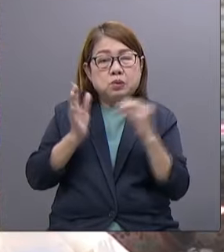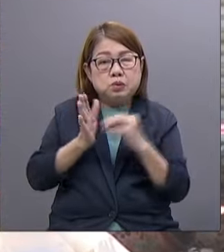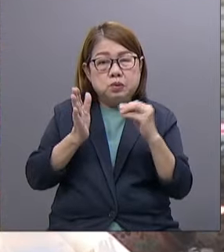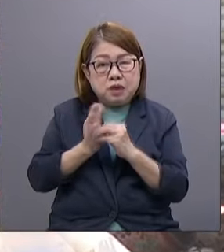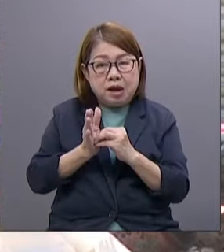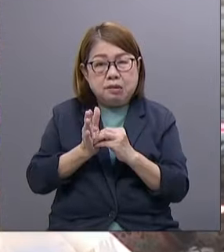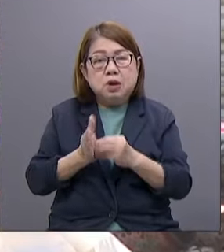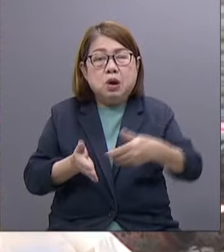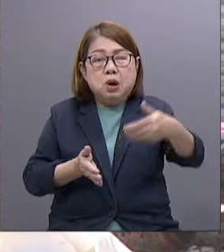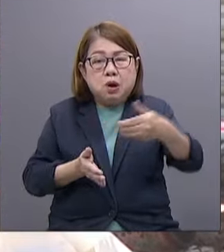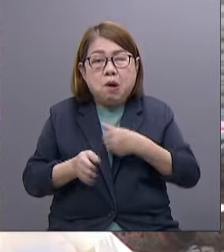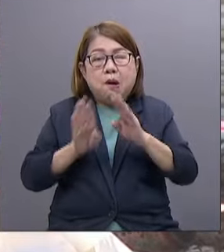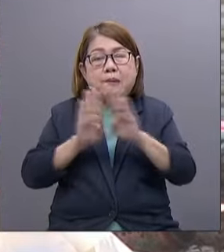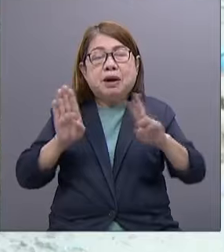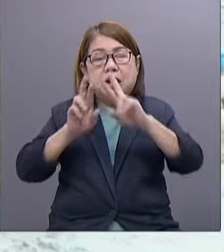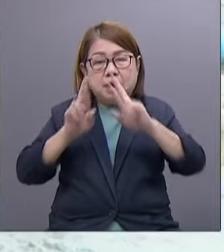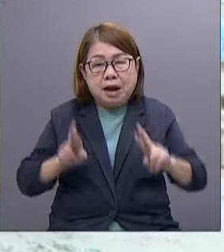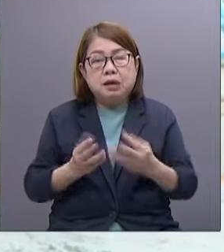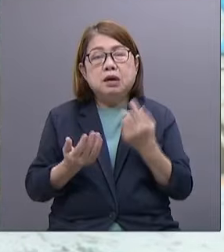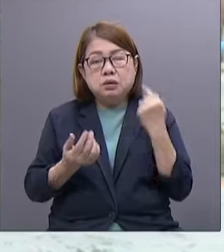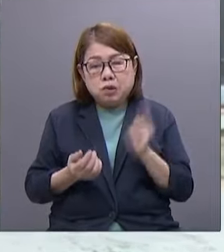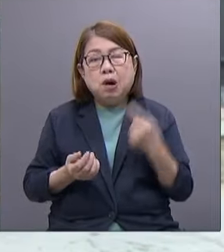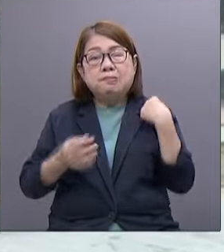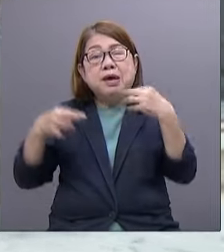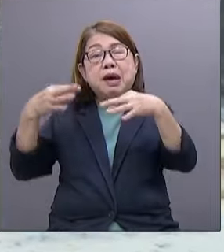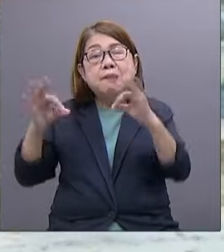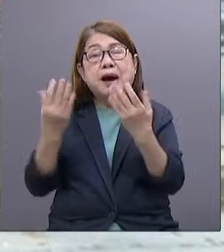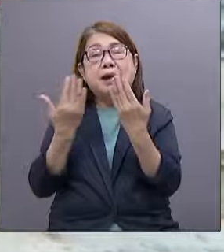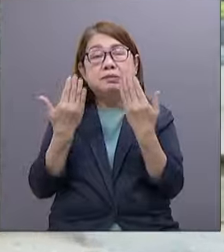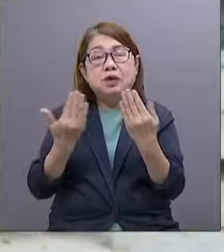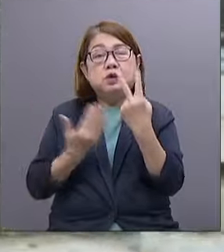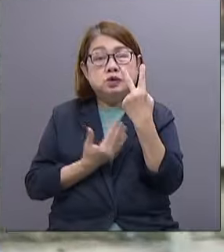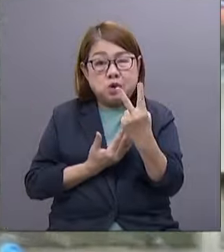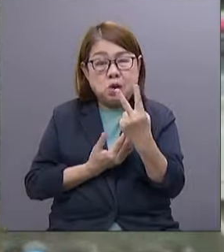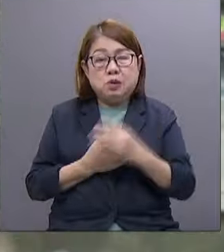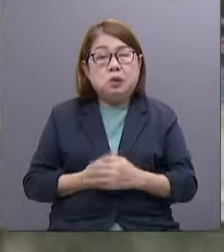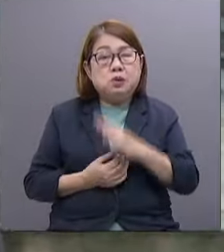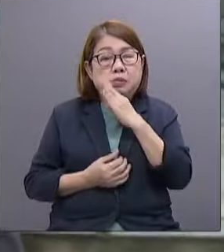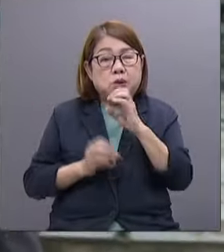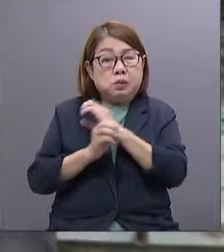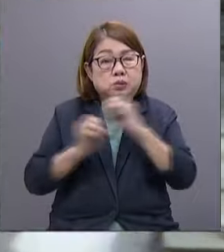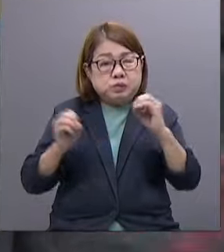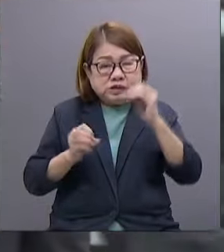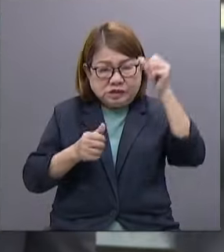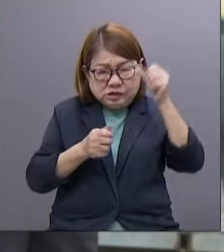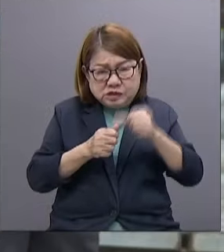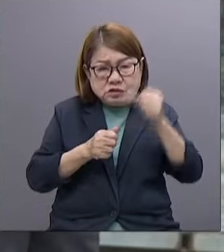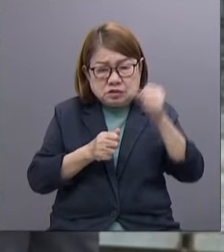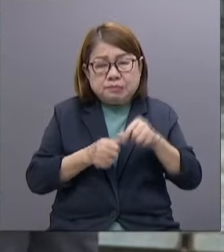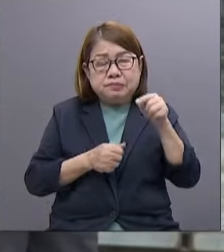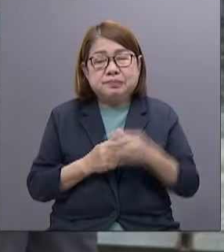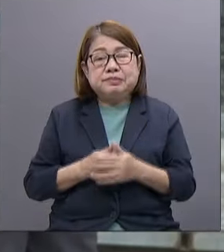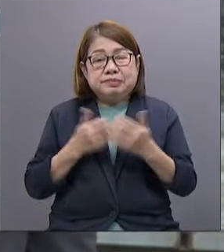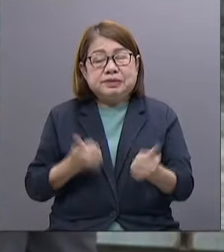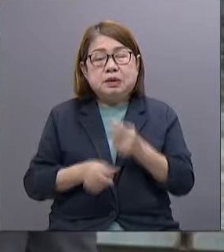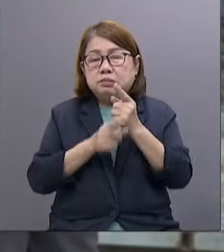มีซึ่งไม่ง่ายรับรองถ้าไม่ดีจริงไม่มีทางให้ผ่านน่ะเพราะว่าถือว่าเป็นบทเรียนราคาแพงถูกมแล้วไอ้มาตรฐานนี้ก็